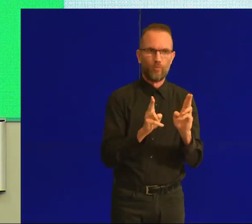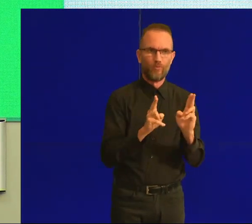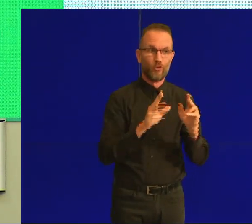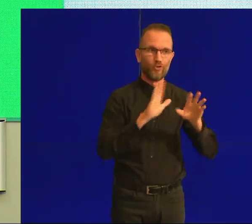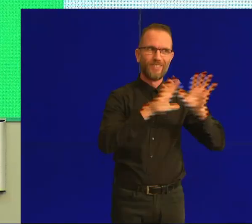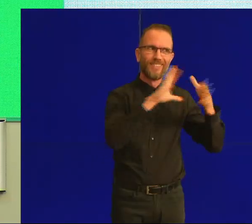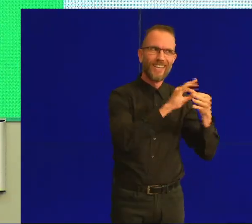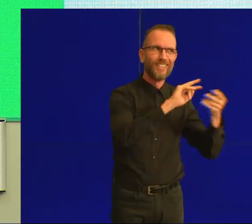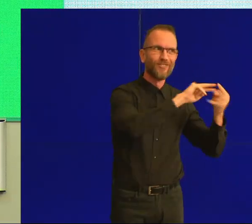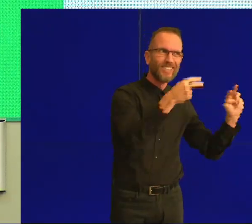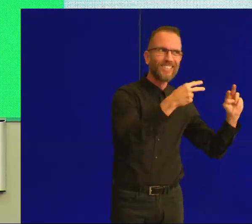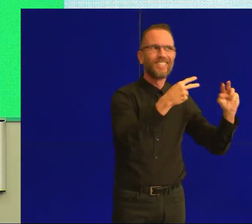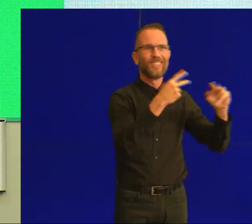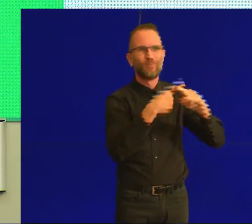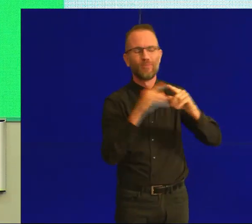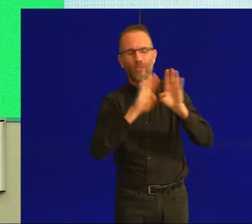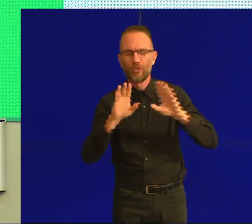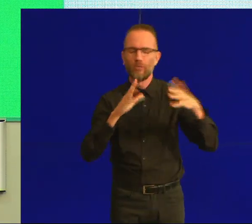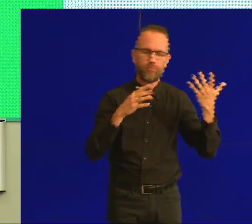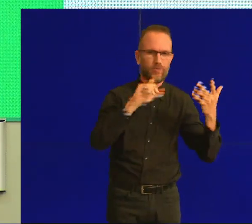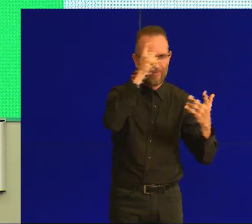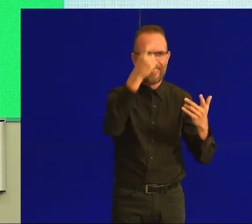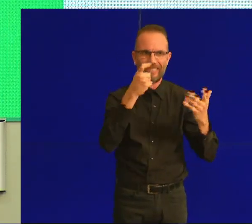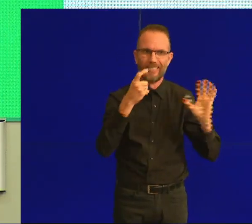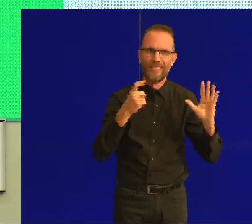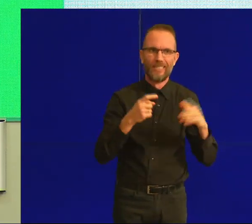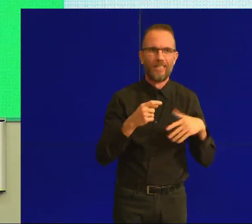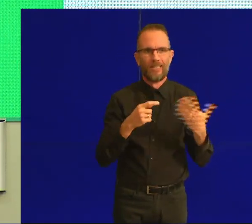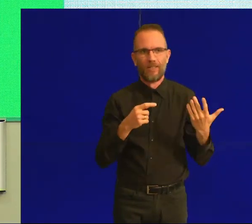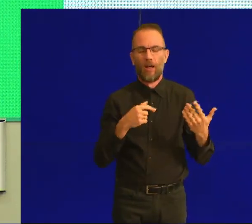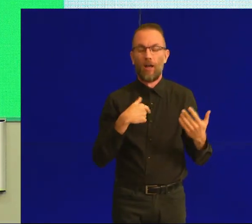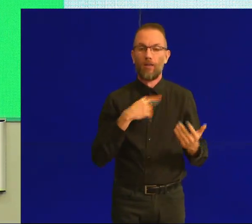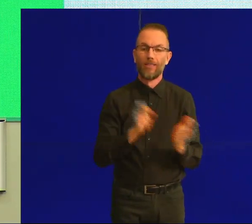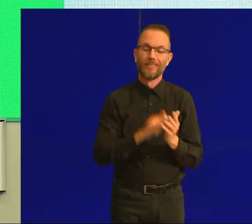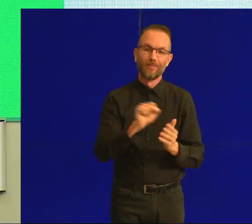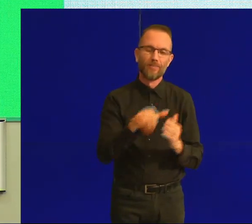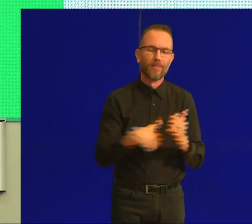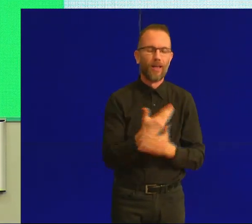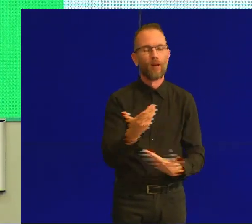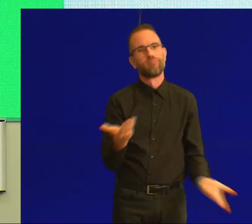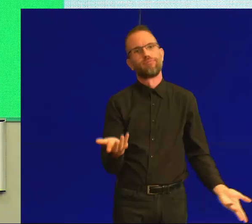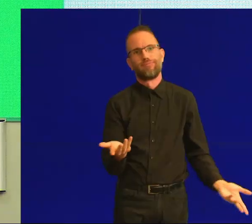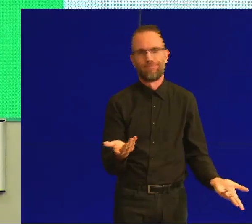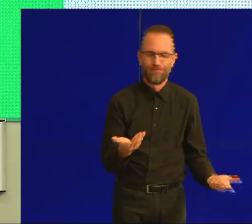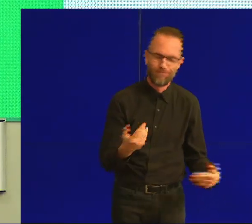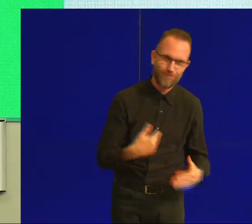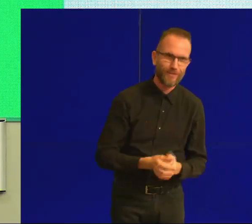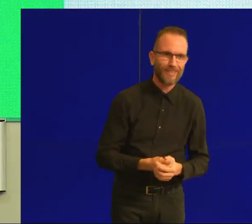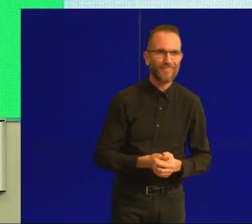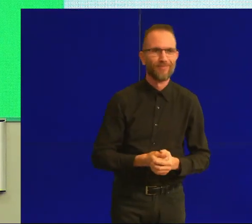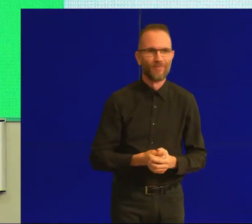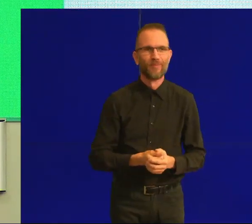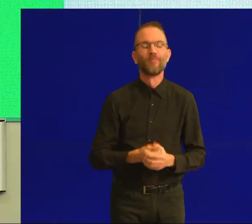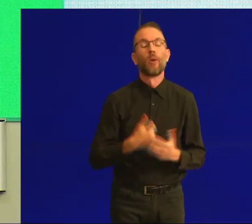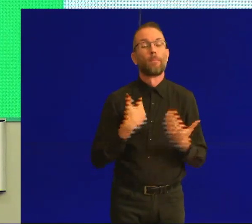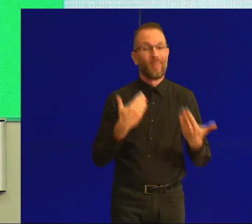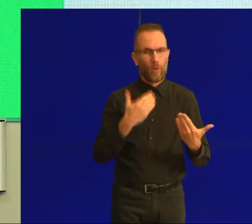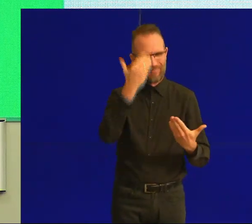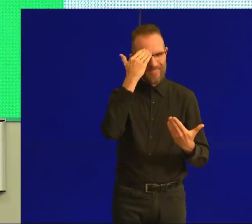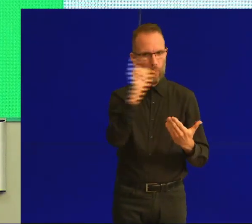6 ans ce qu'on sait avec ce quand un virus se propage se transmet de façon